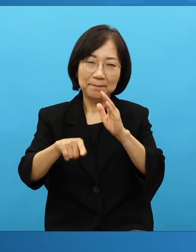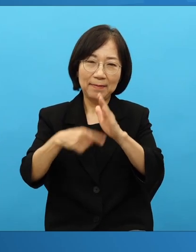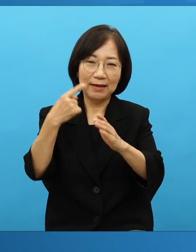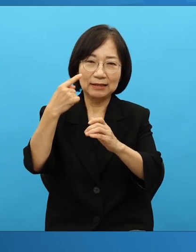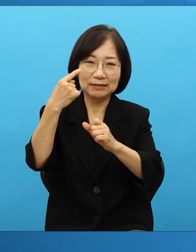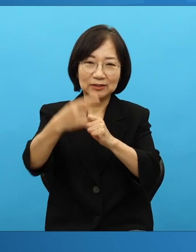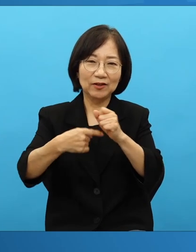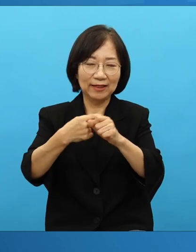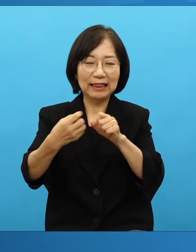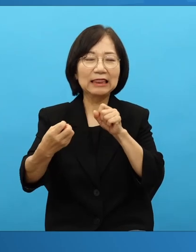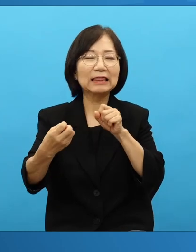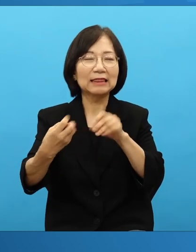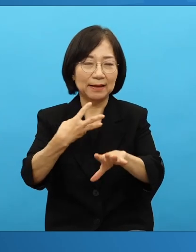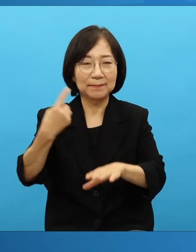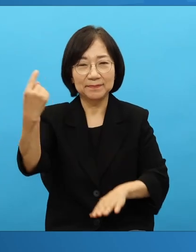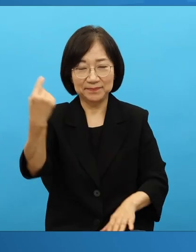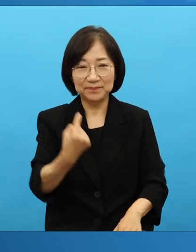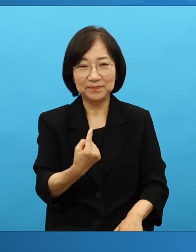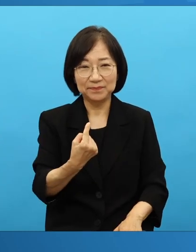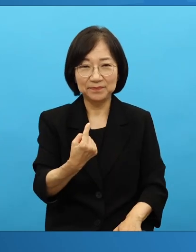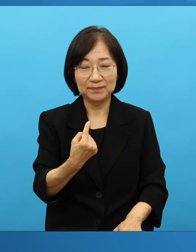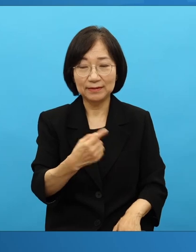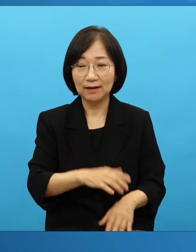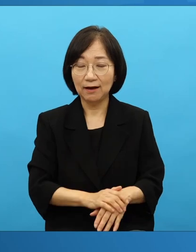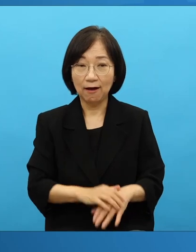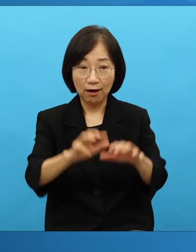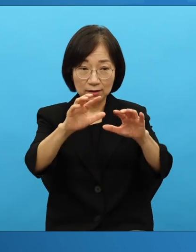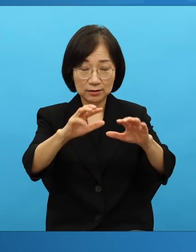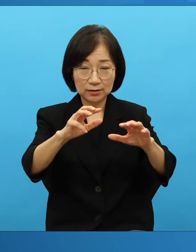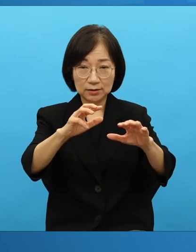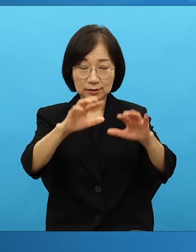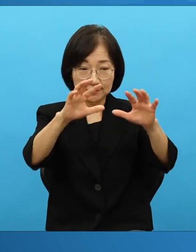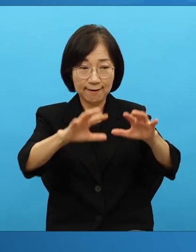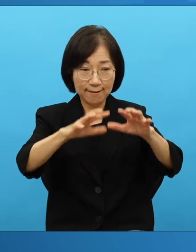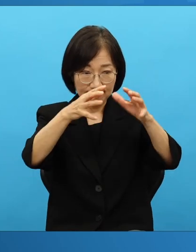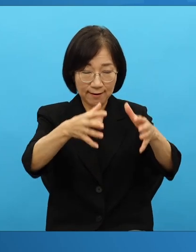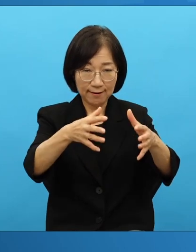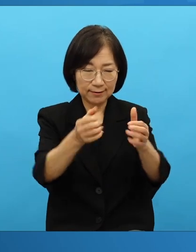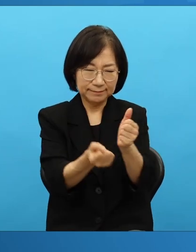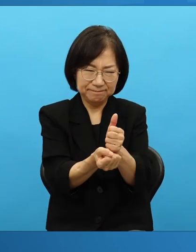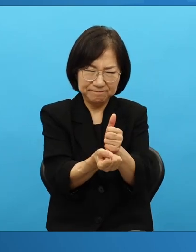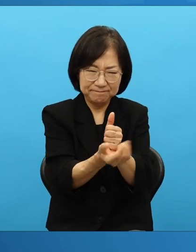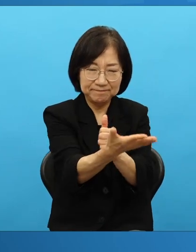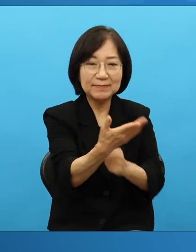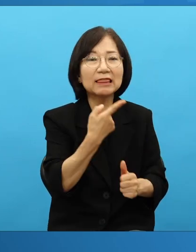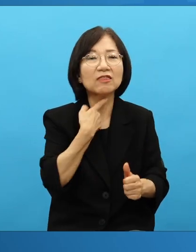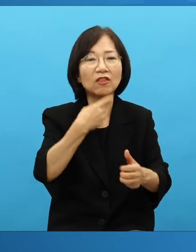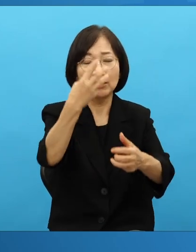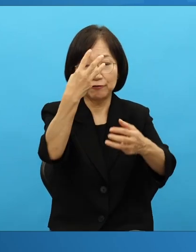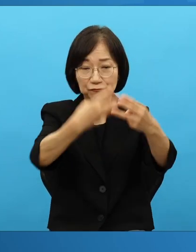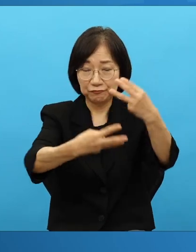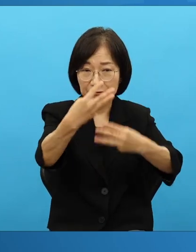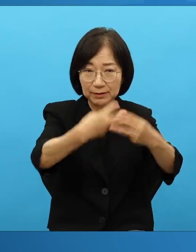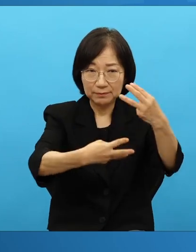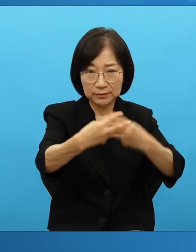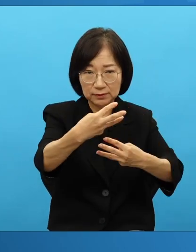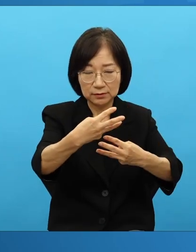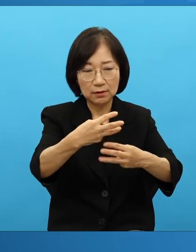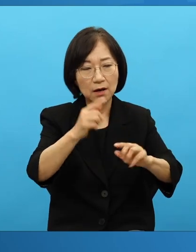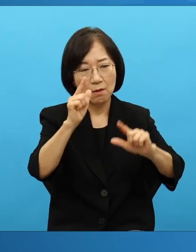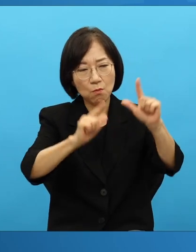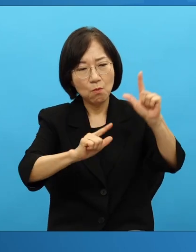실제 보세요. 세계 움직이는 냄새 천년 응답 넘는 거 받았어요. 그런데 매 사건에 100년 응답이 와.